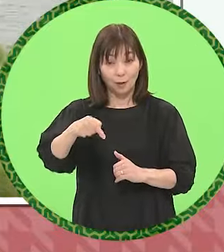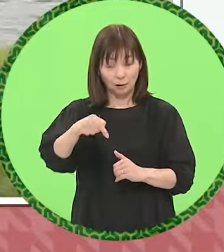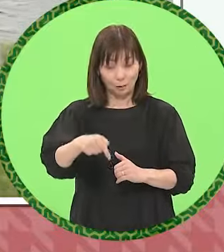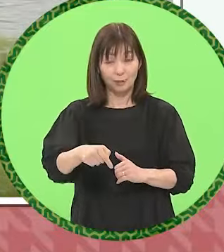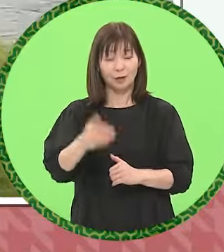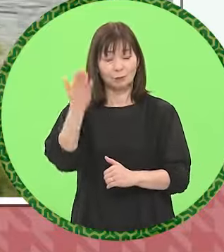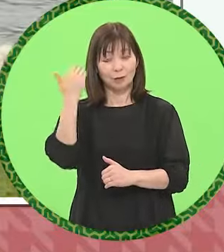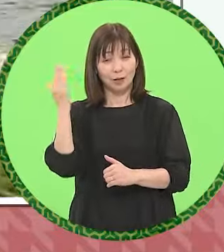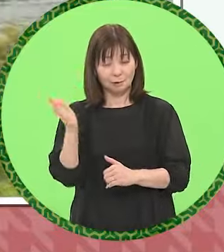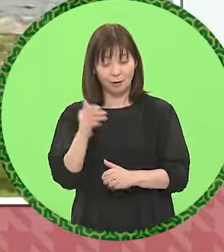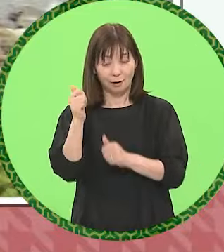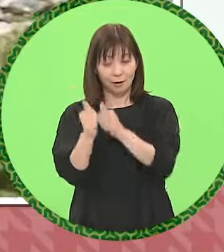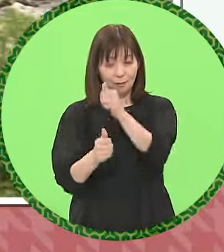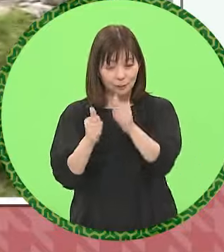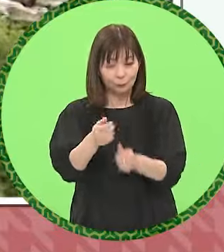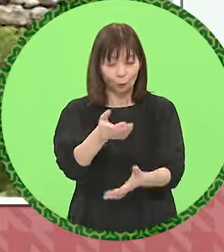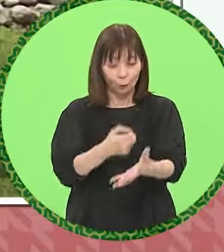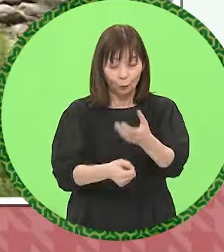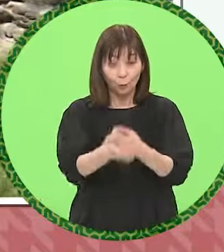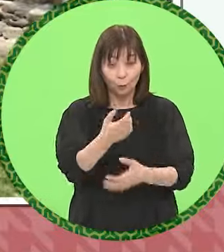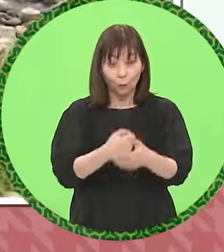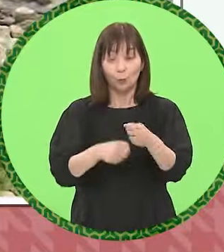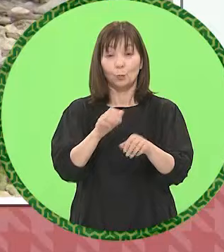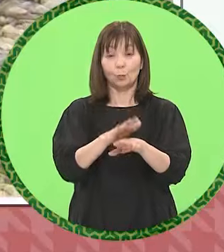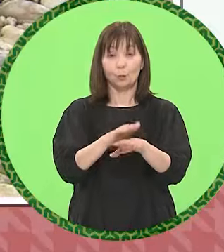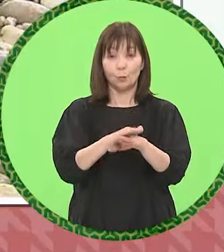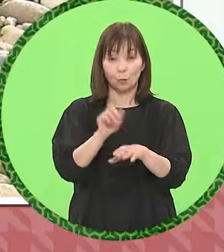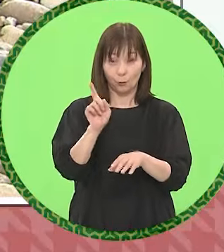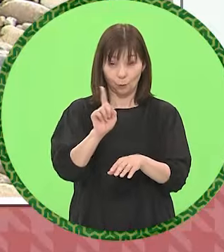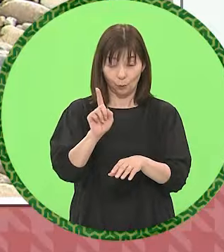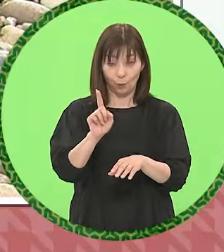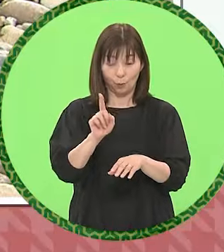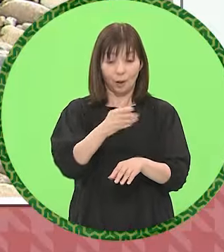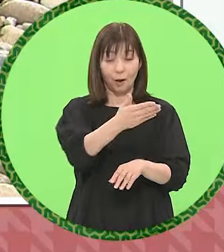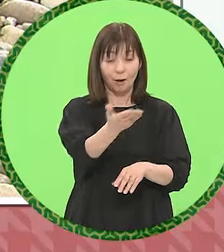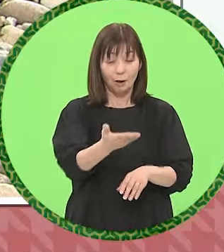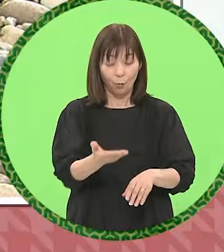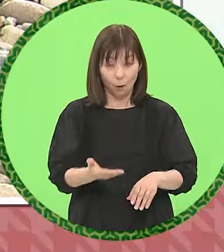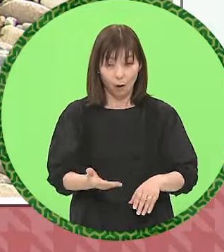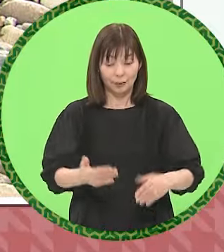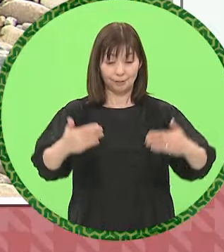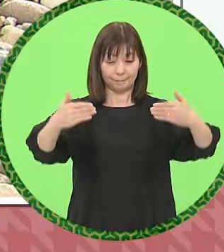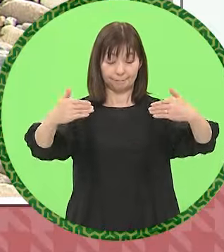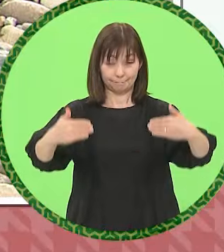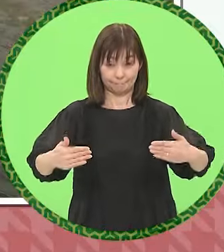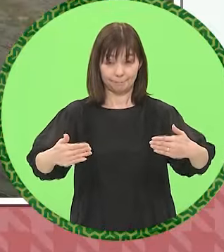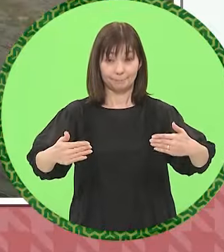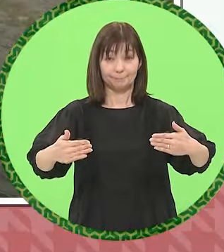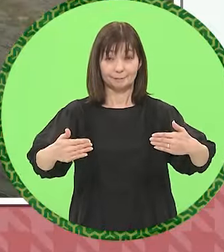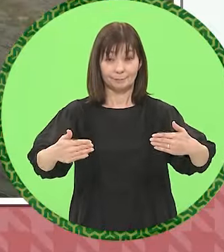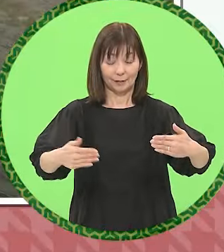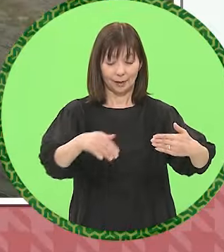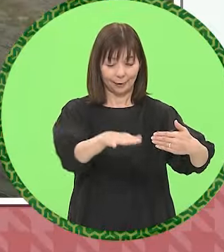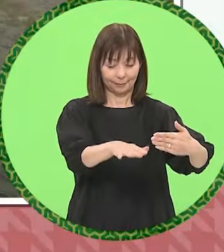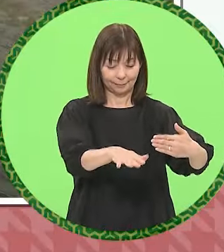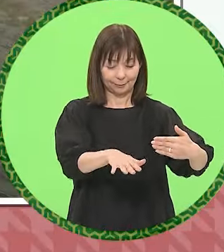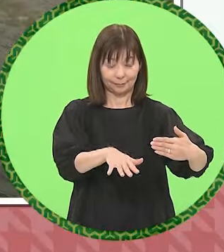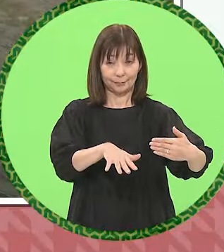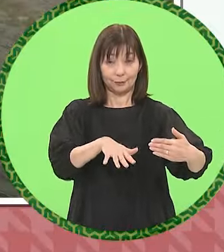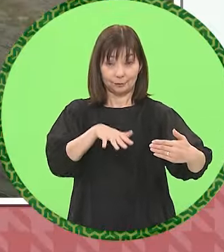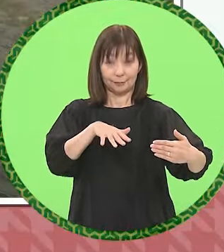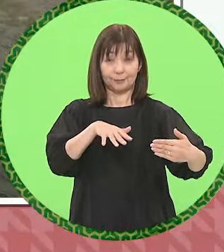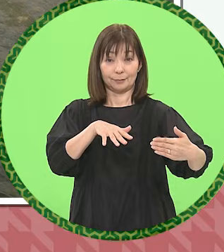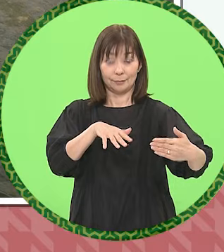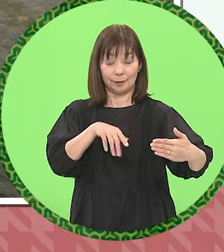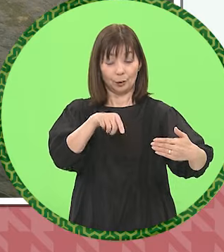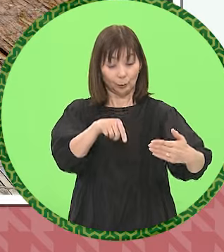ている伝統漁、柳漁は、柳という川の背に杭を打ち並べて水をせき止め、一箇所だけ開けて巣